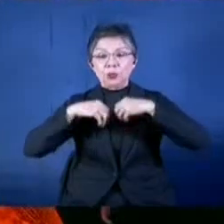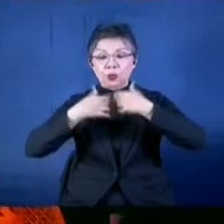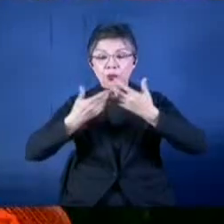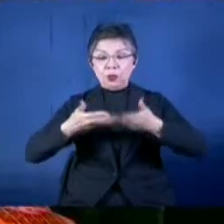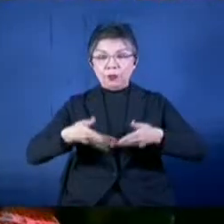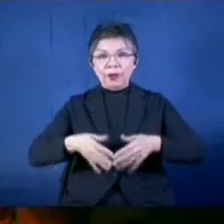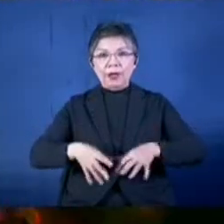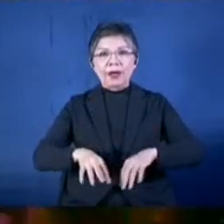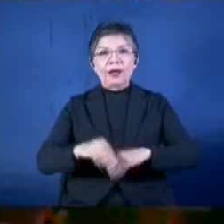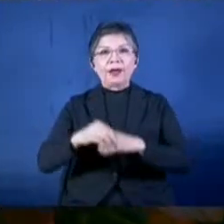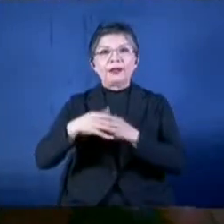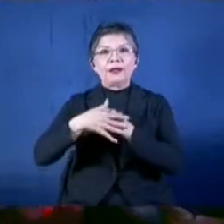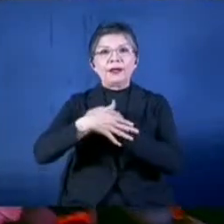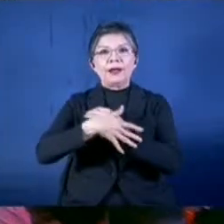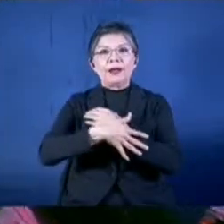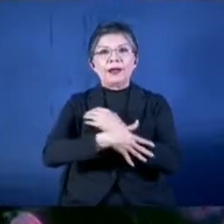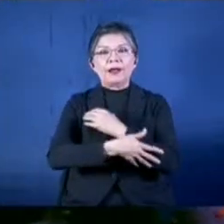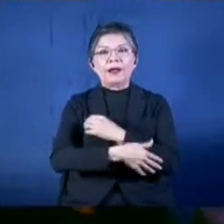tanah tumpah